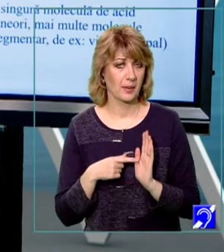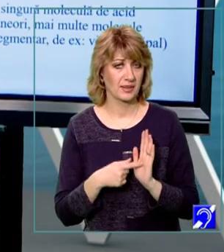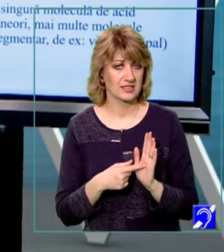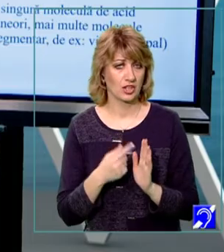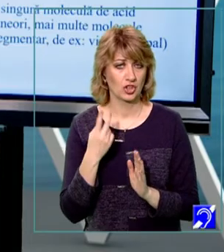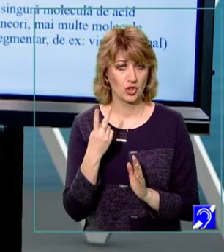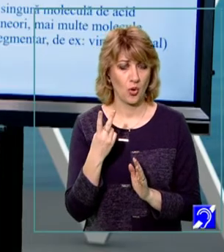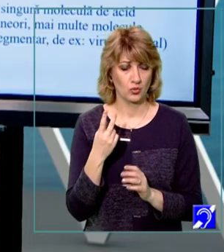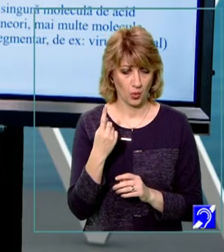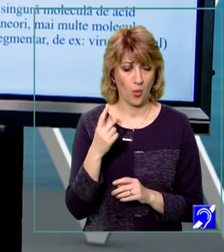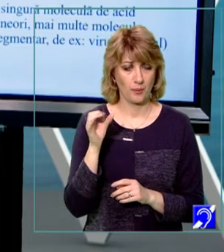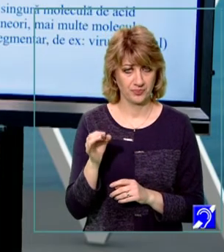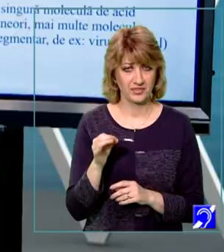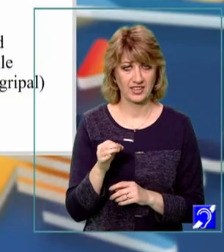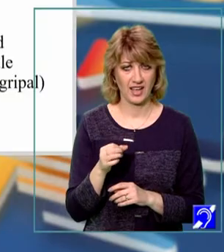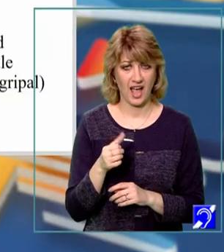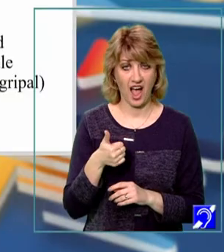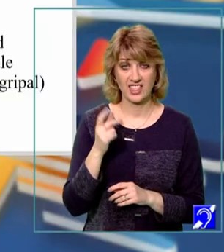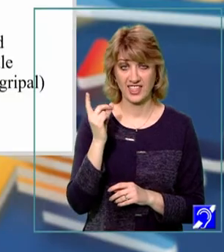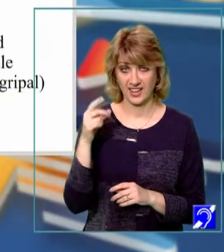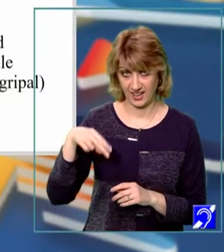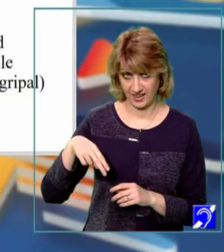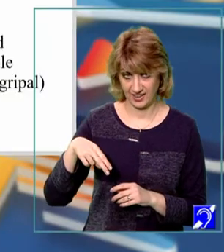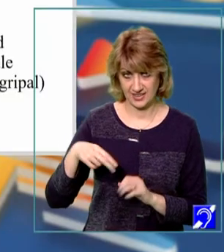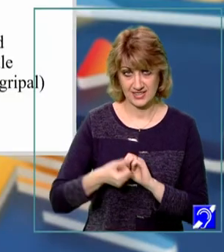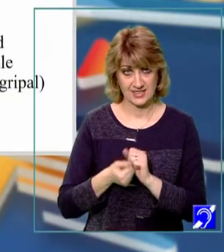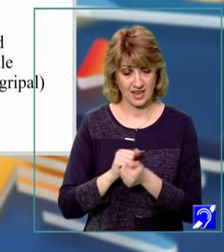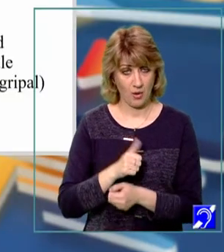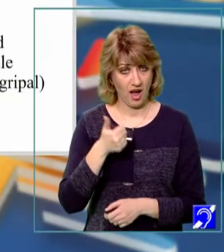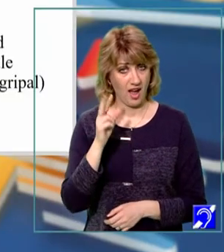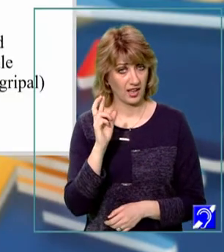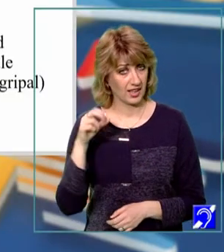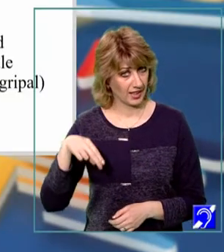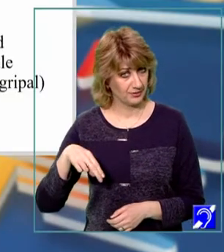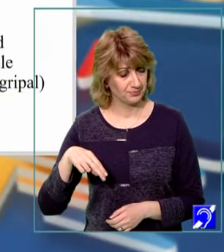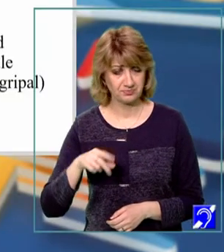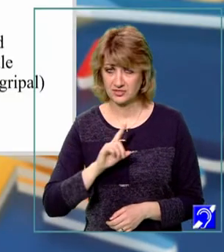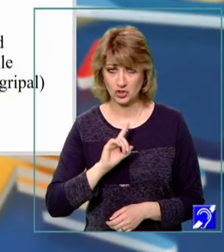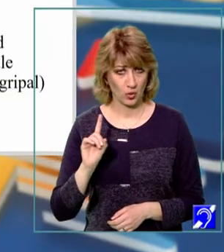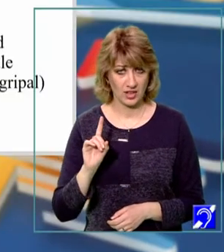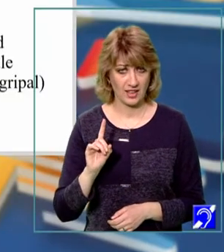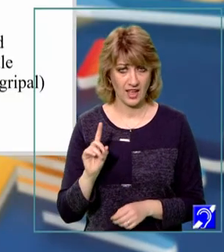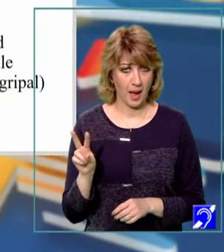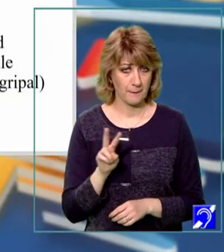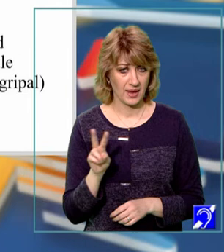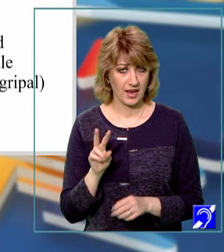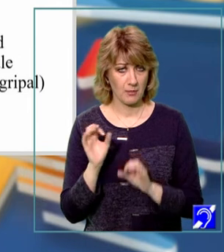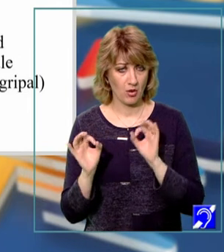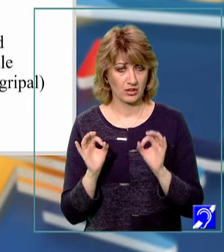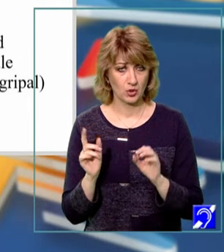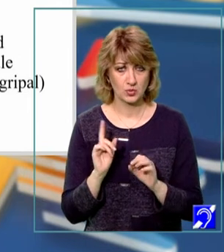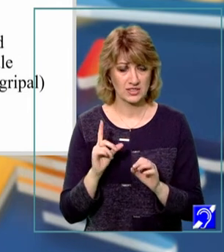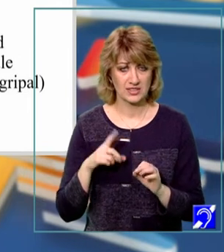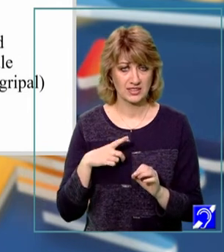o moleculă de acid nucleic, ADN sau ARN. Niciodată ambele molecule nu se pot